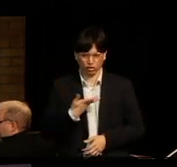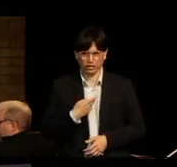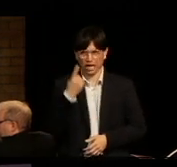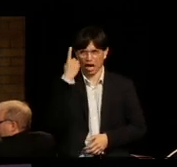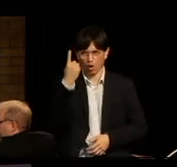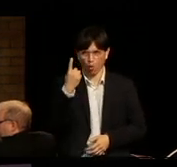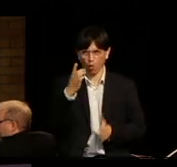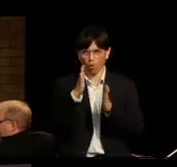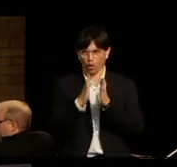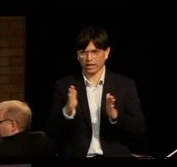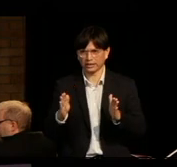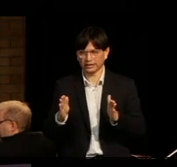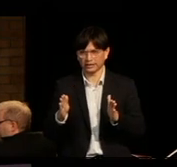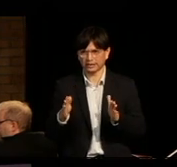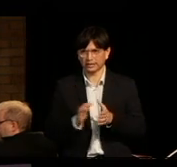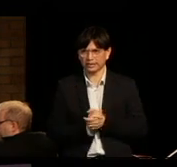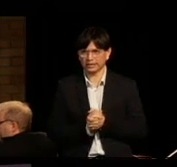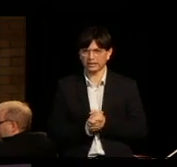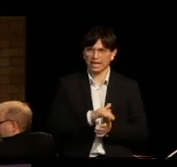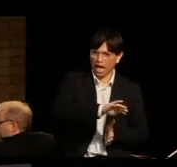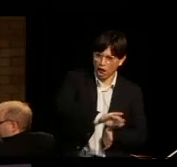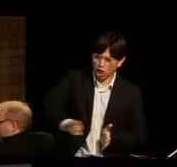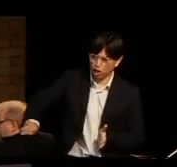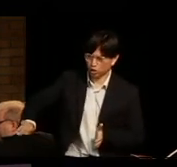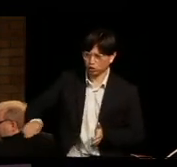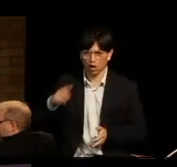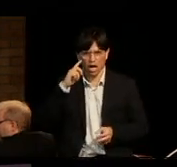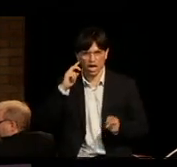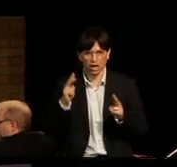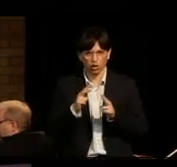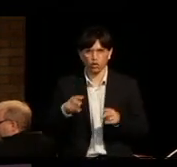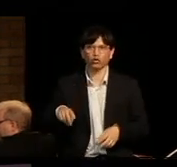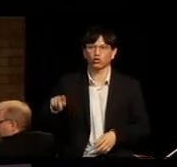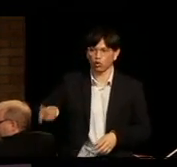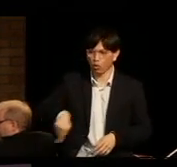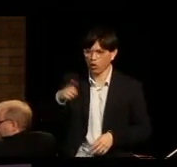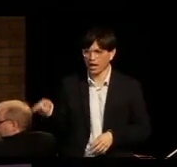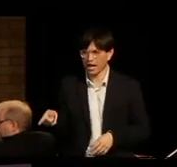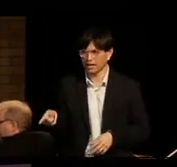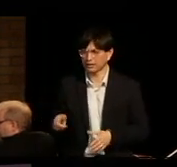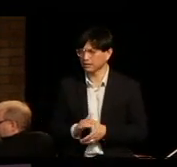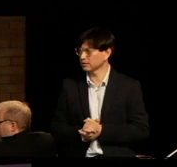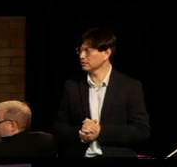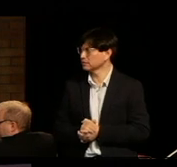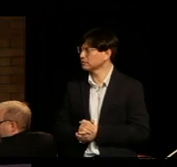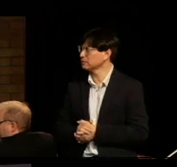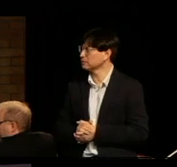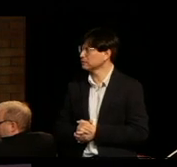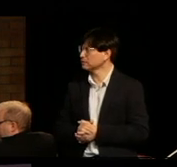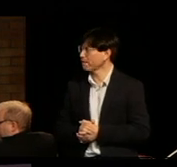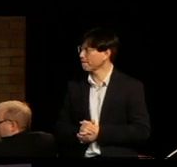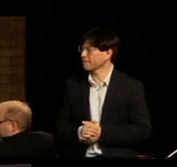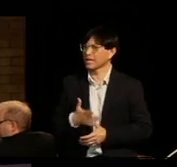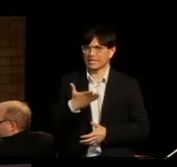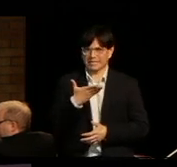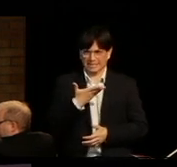catechista dedicato che isoli la relazione rispetto alle altre relazioni alle relazioni del gruppo No ma che ci